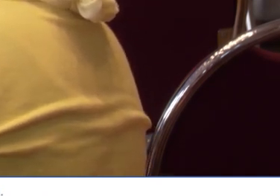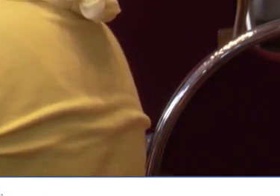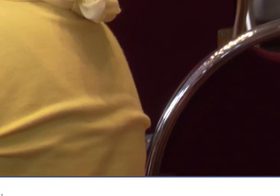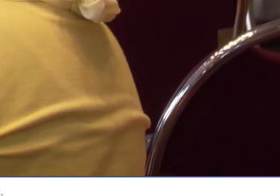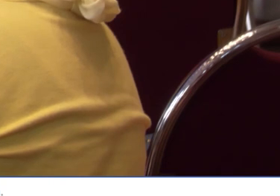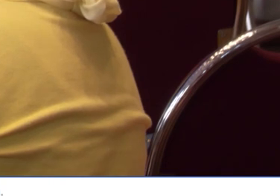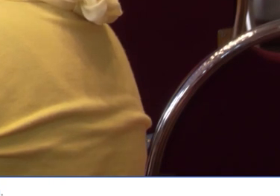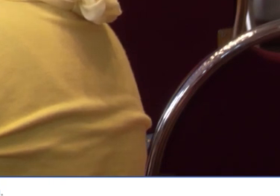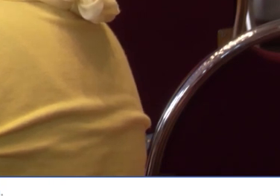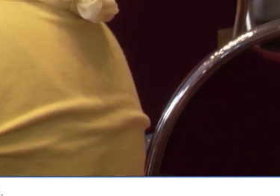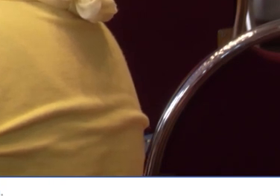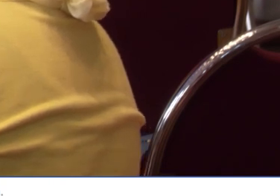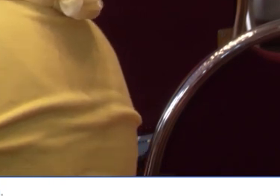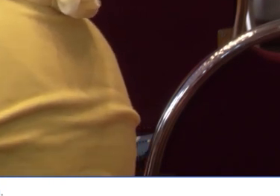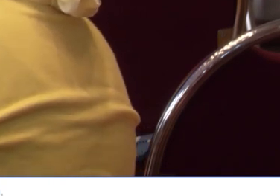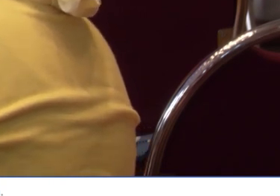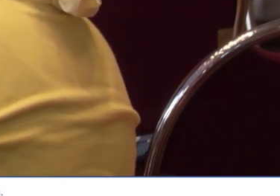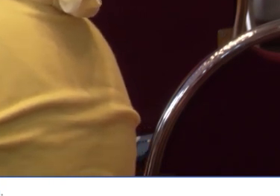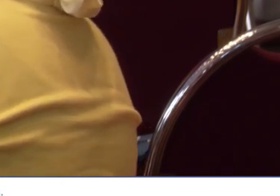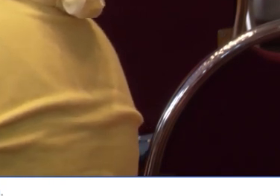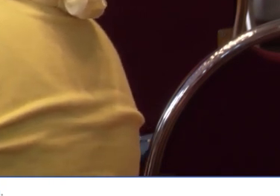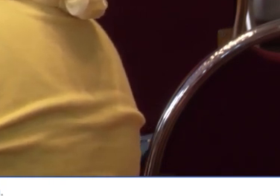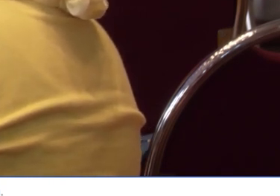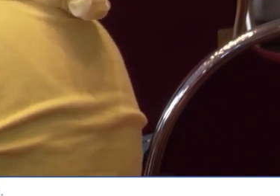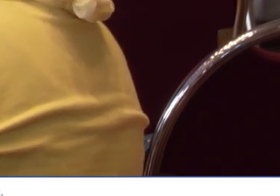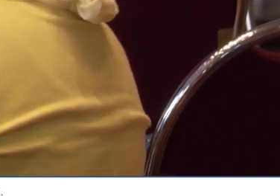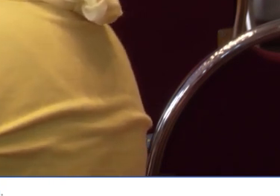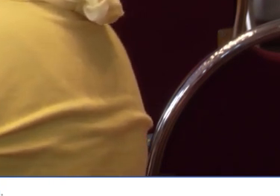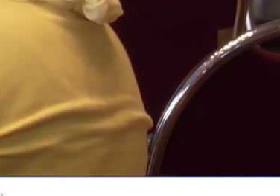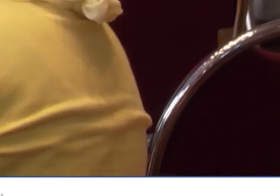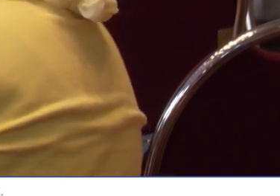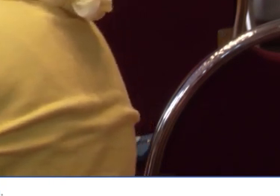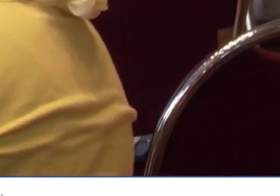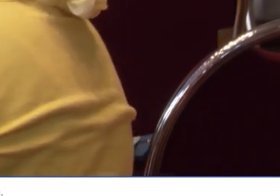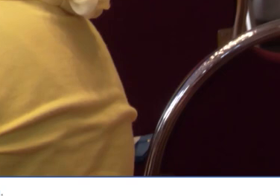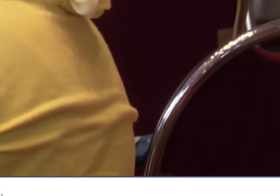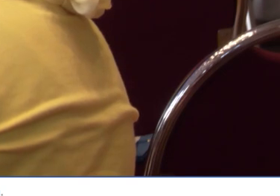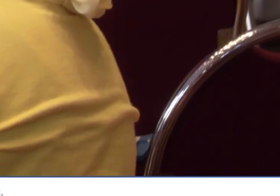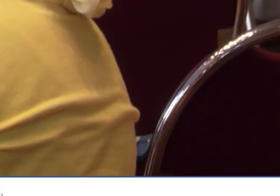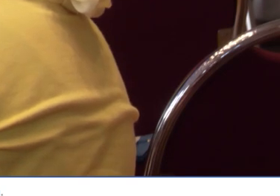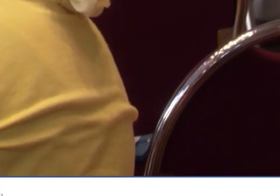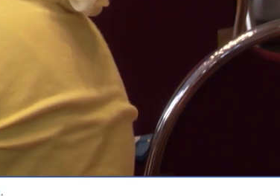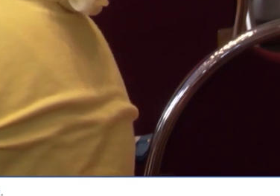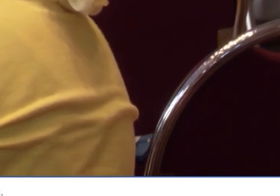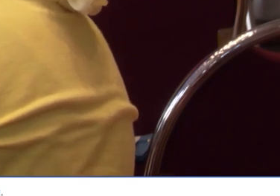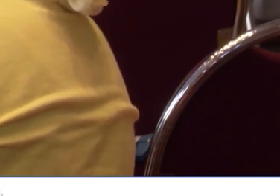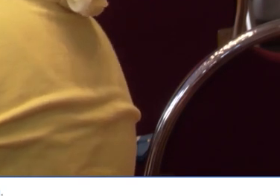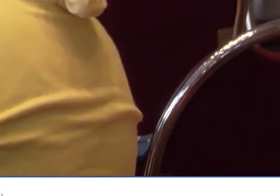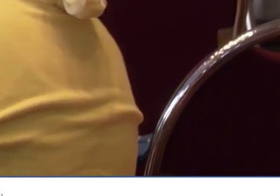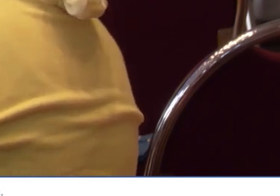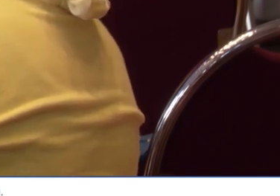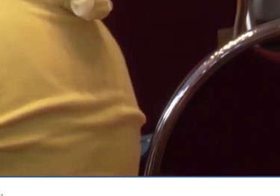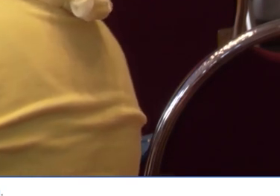elternassistenzstunden auch gekoppelt an das Alter des Kindes wir haben einen Fall im Erzgebirgskreis wo also